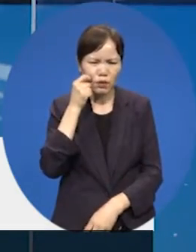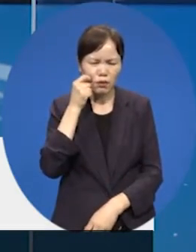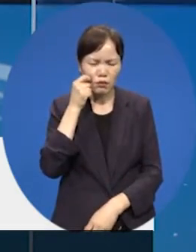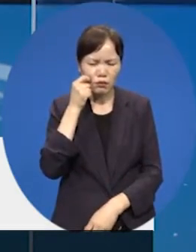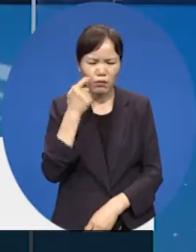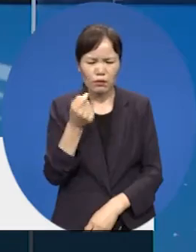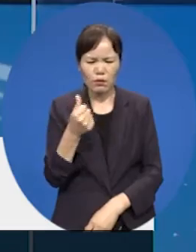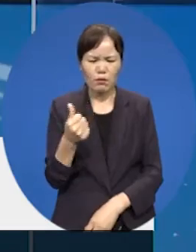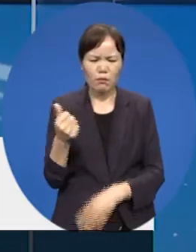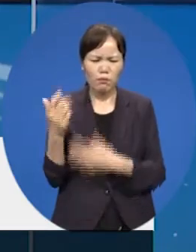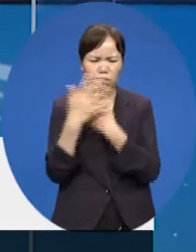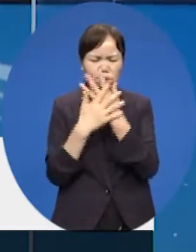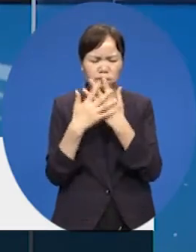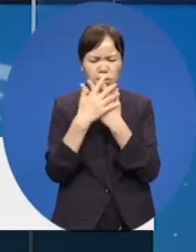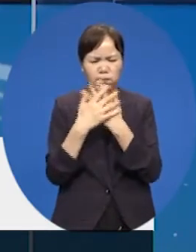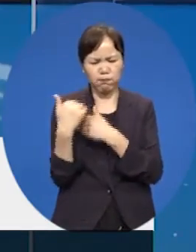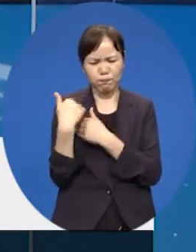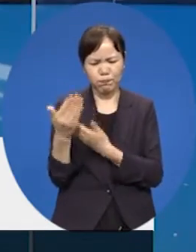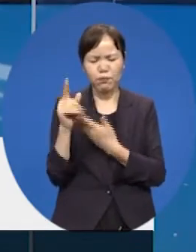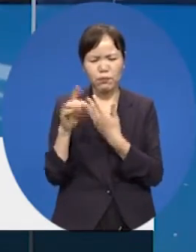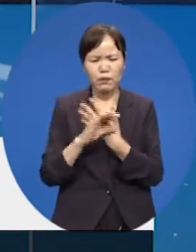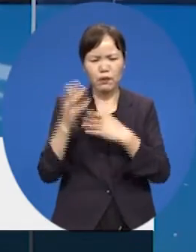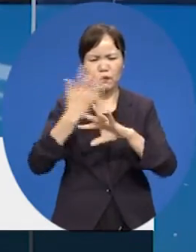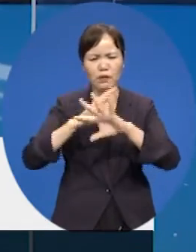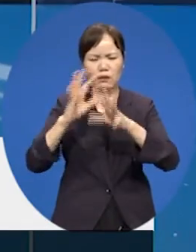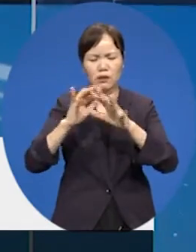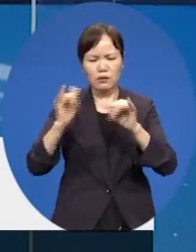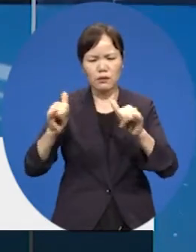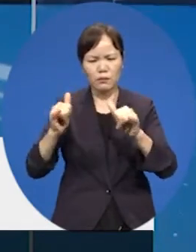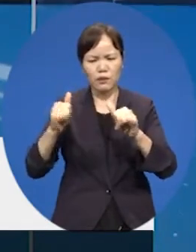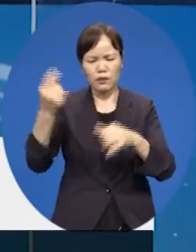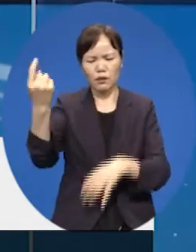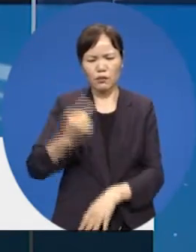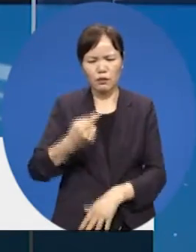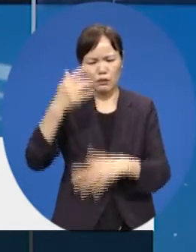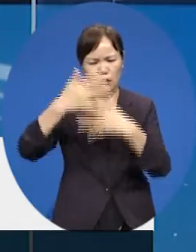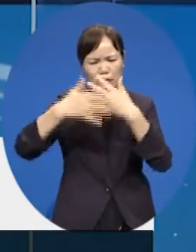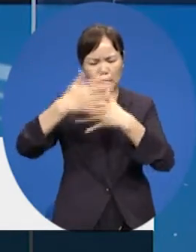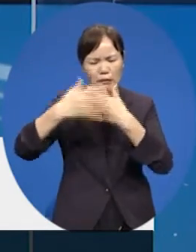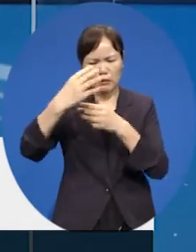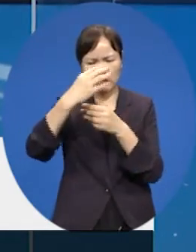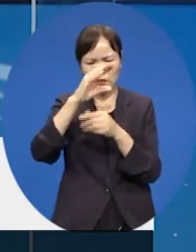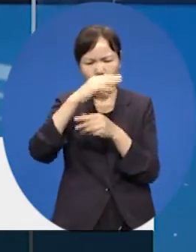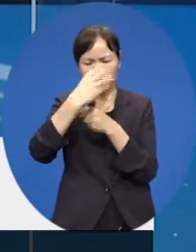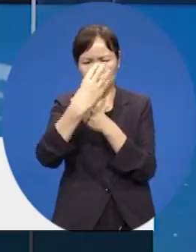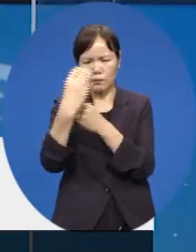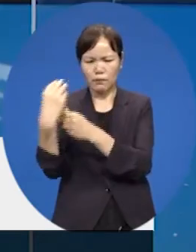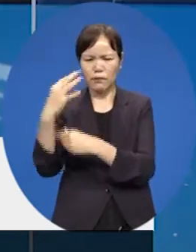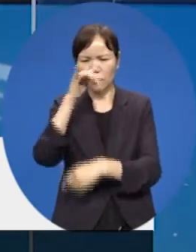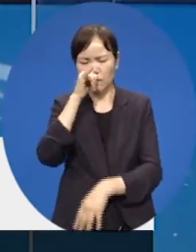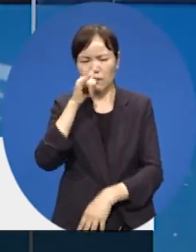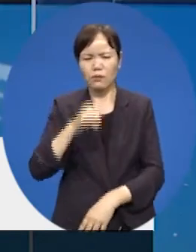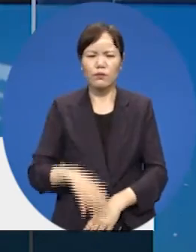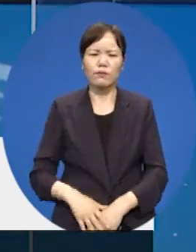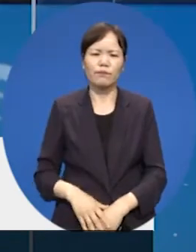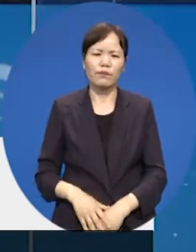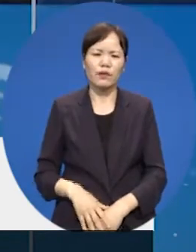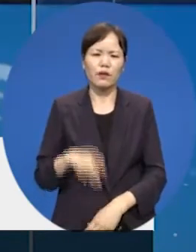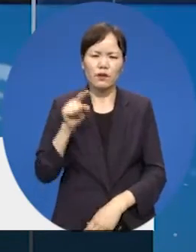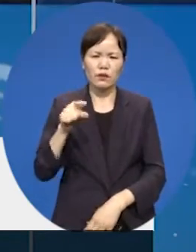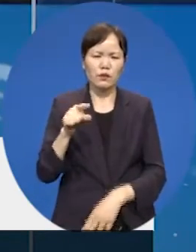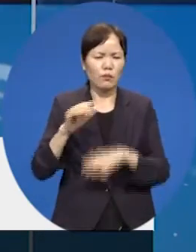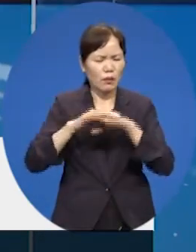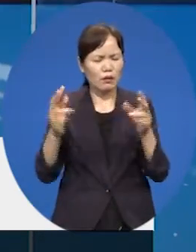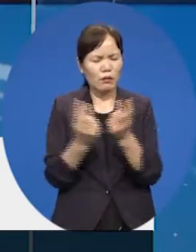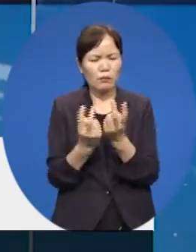서해 하게 방치하고 있으면 외국인들이 와서 그 영상으로 찍어 가고 이런 상황인데 굉장히 지금 그 앞뒤가 뭔가 글 출구가